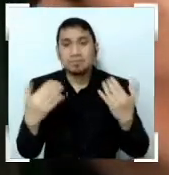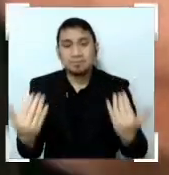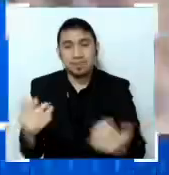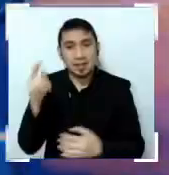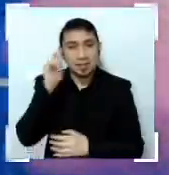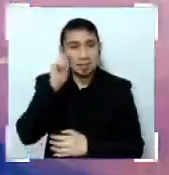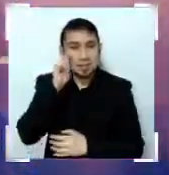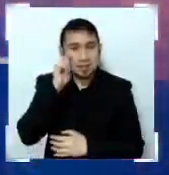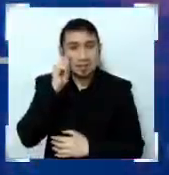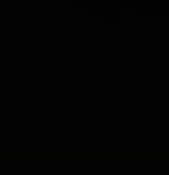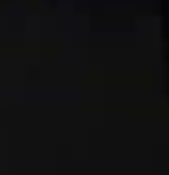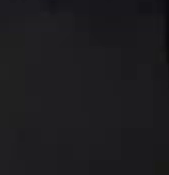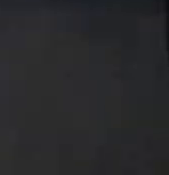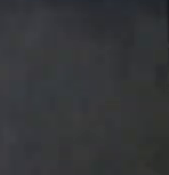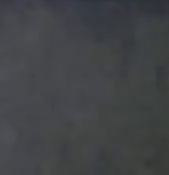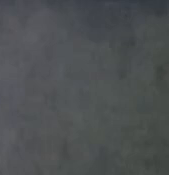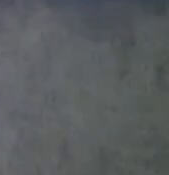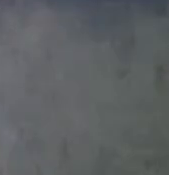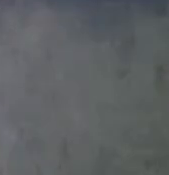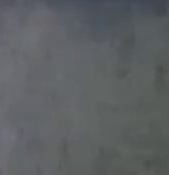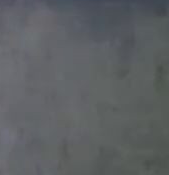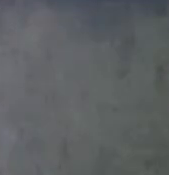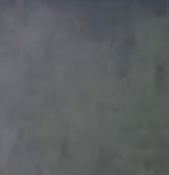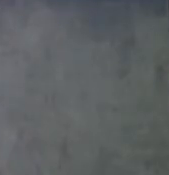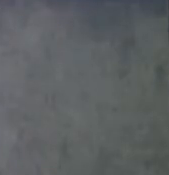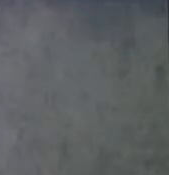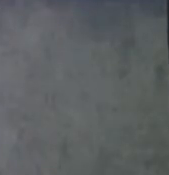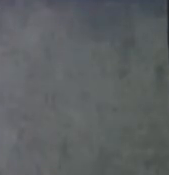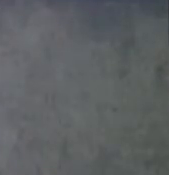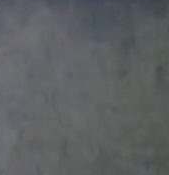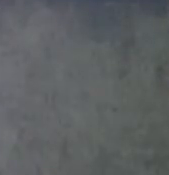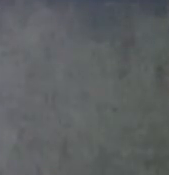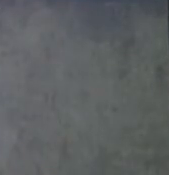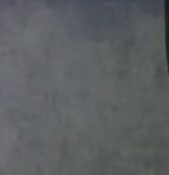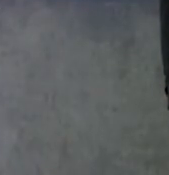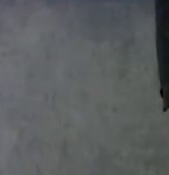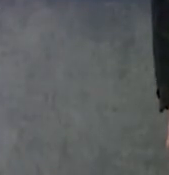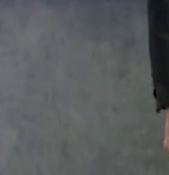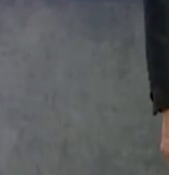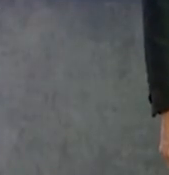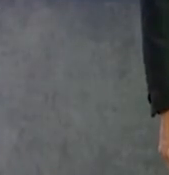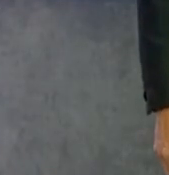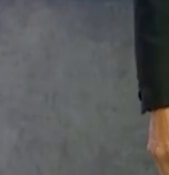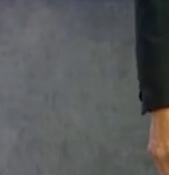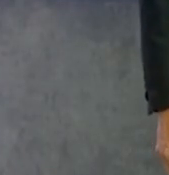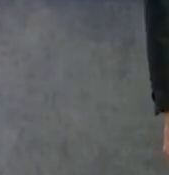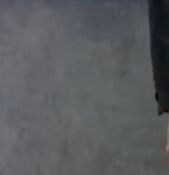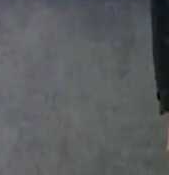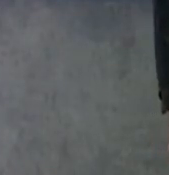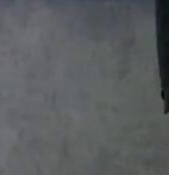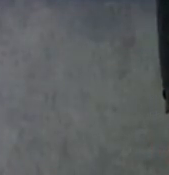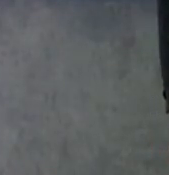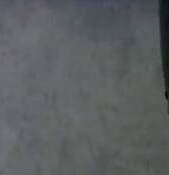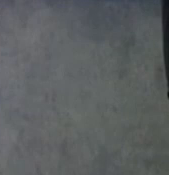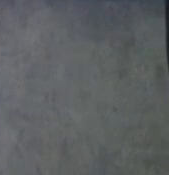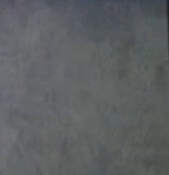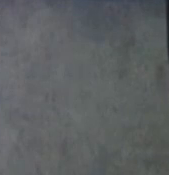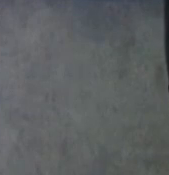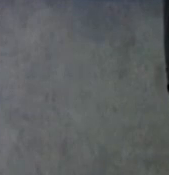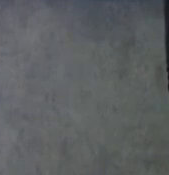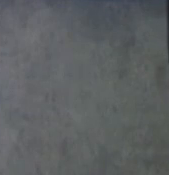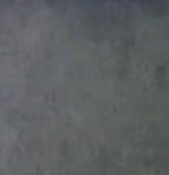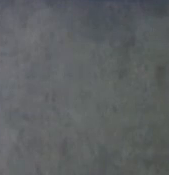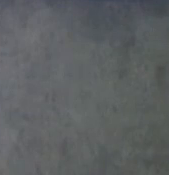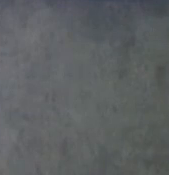Perez, ang inyong saksi. Makaigang saksi ang unang pasok ng mga balita. Maaaring mapanood ang saksi at ang iba pang GMA Newscast